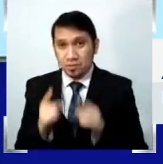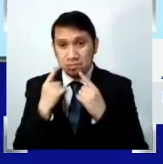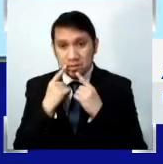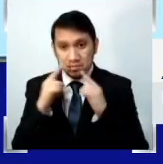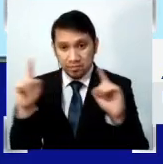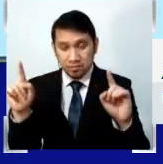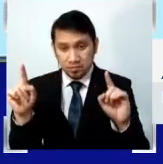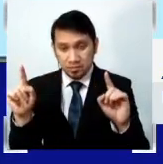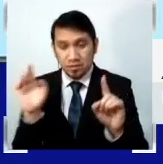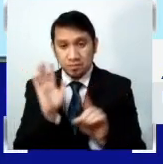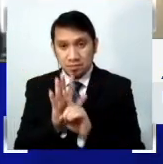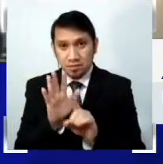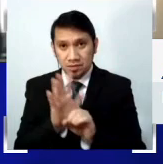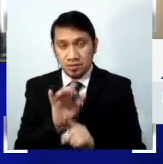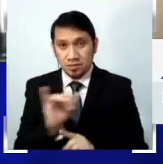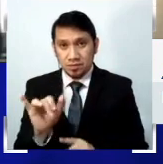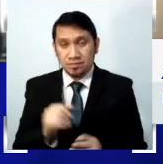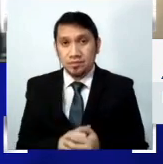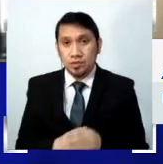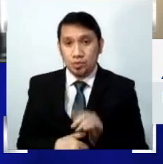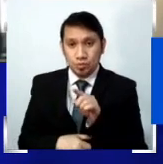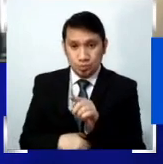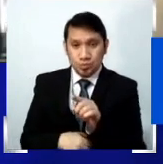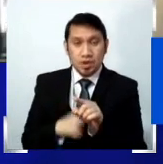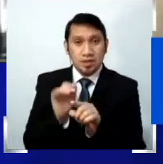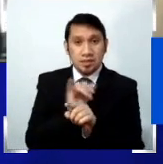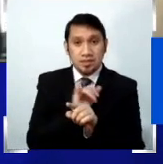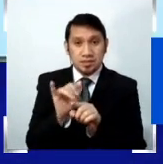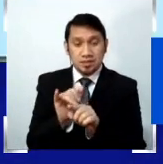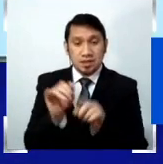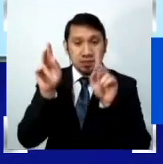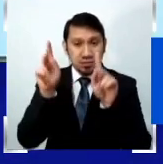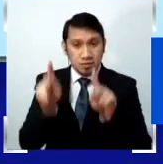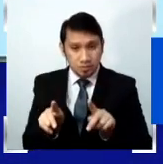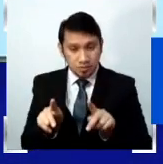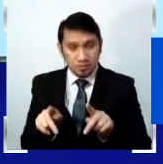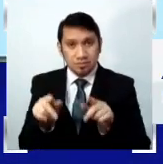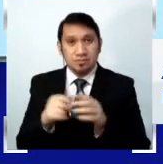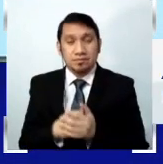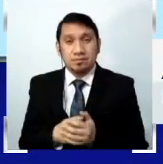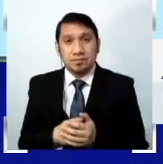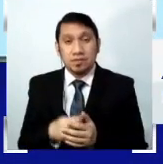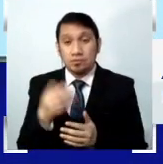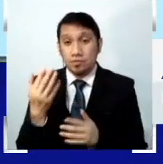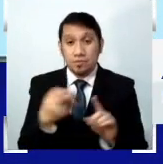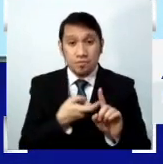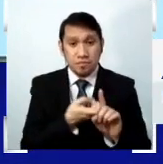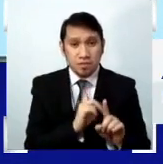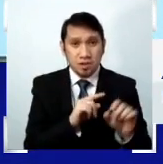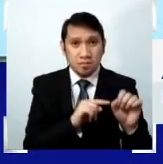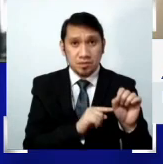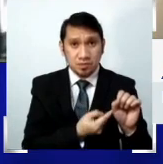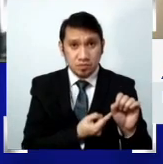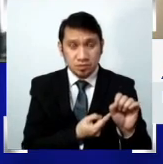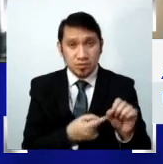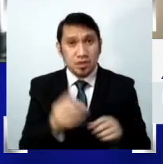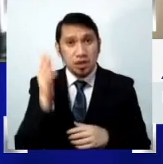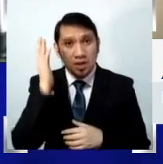same person that I knew when you started, and I know you to be